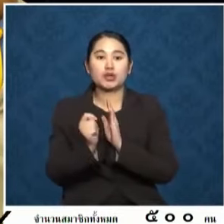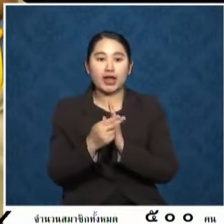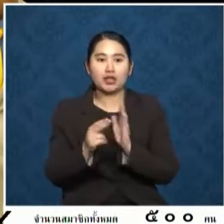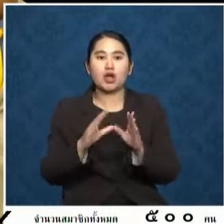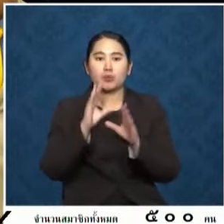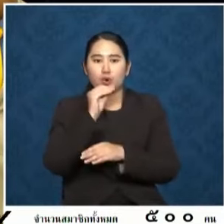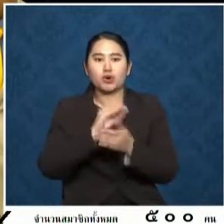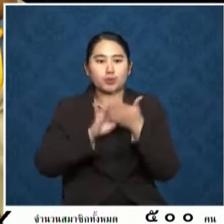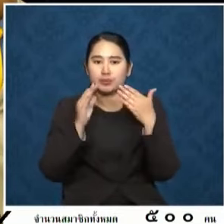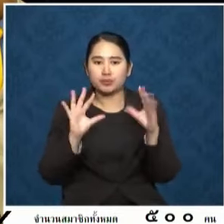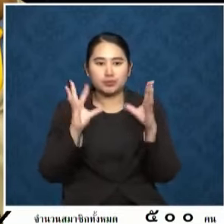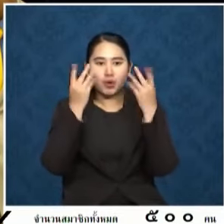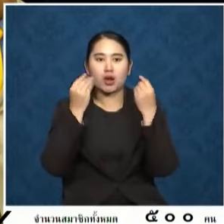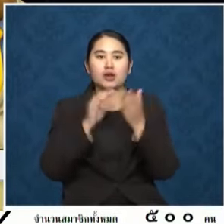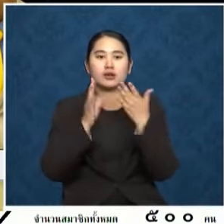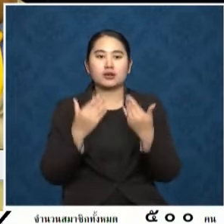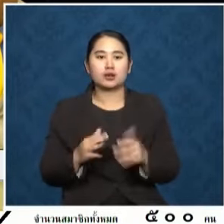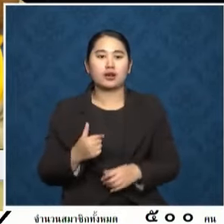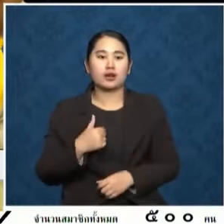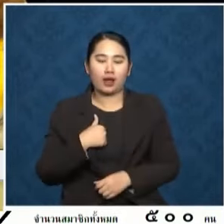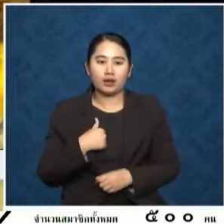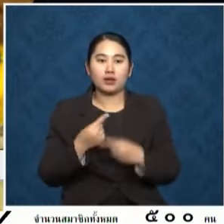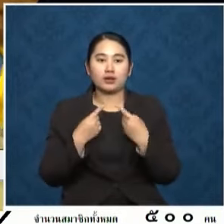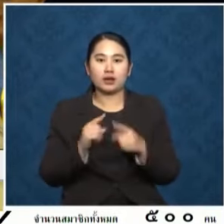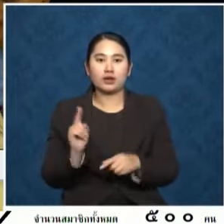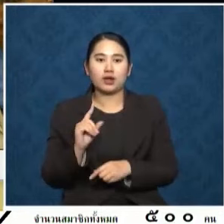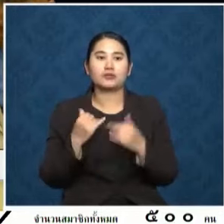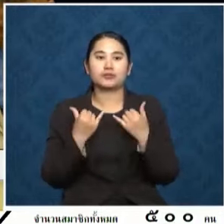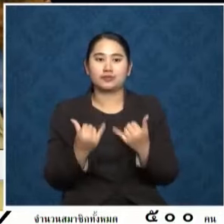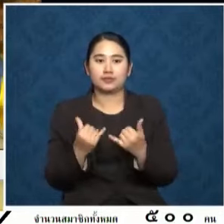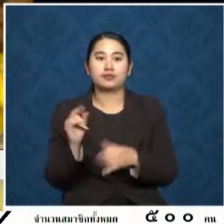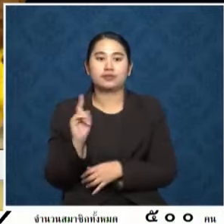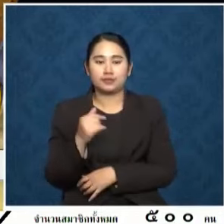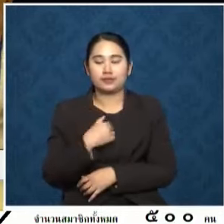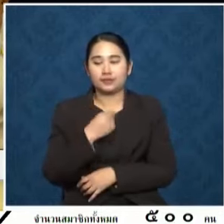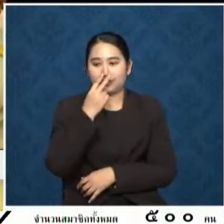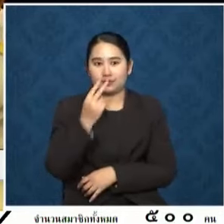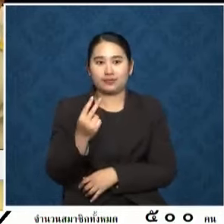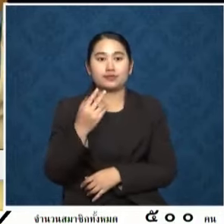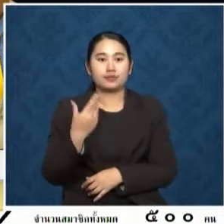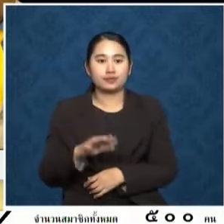ะครับแต่ผมว่ากรณีเช่นนี้